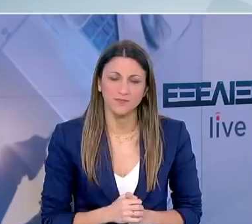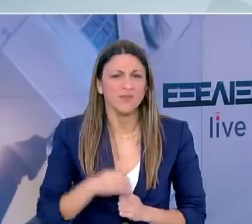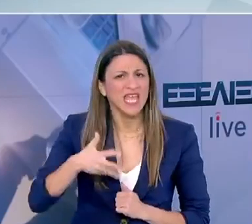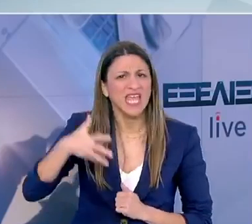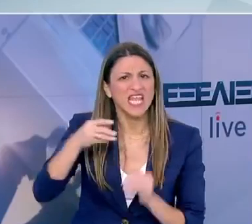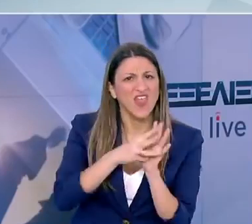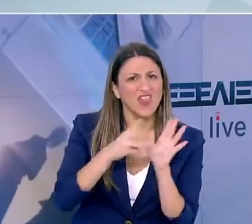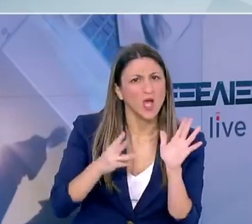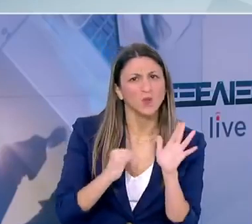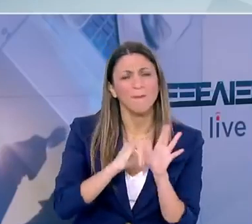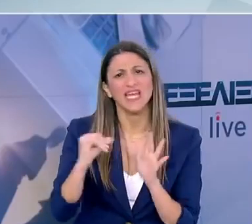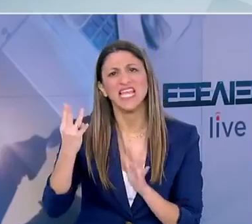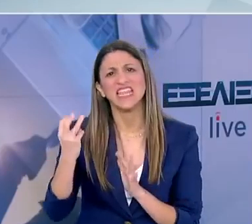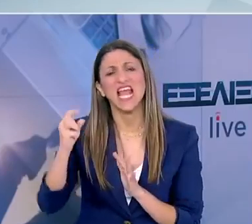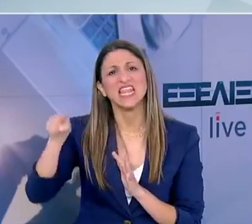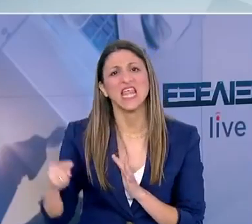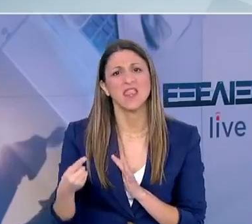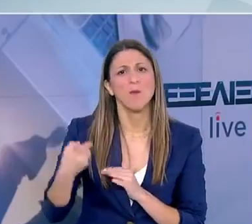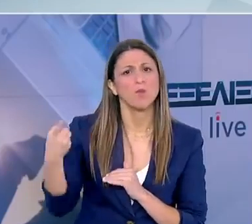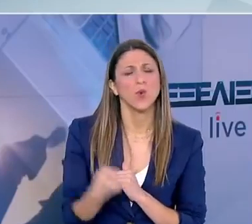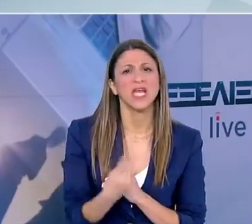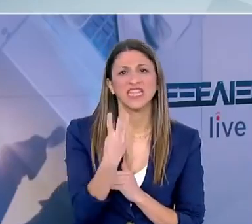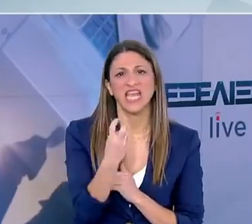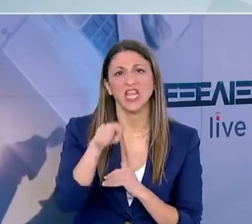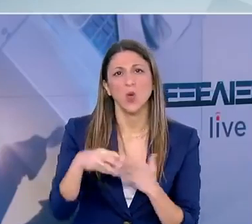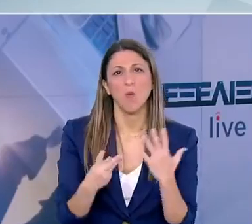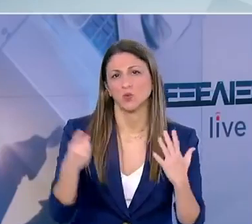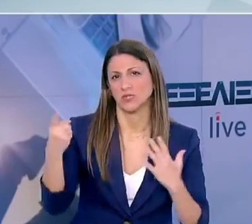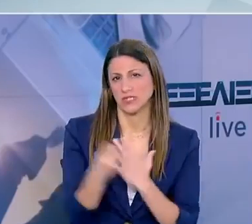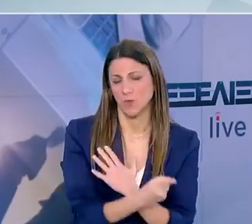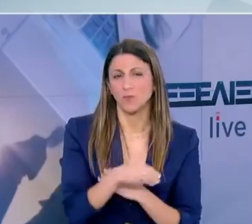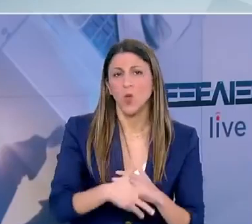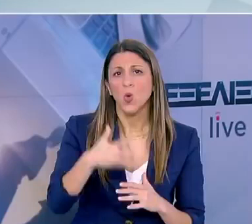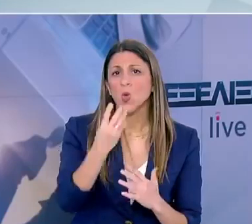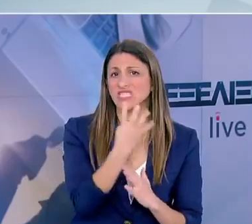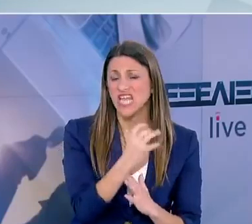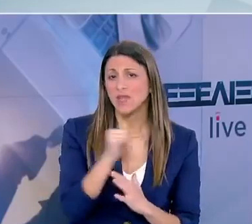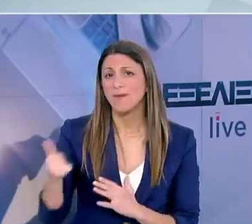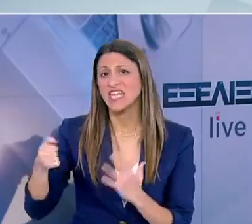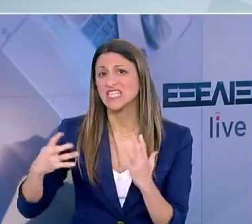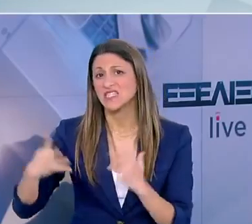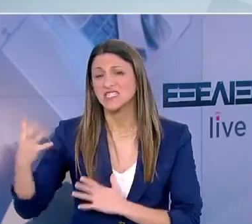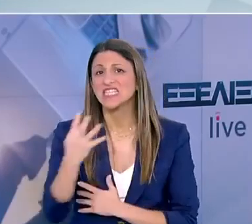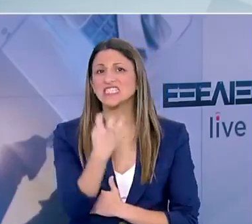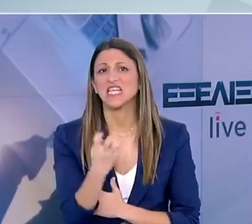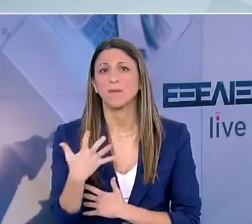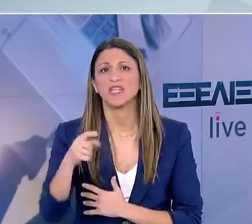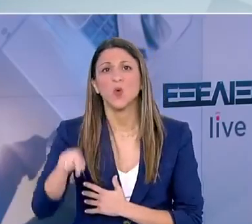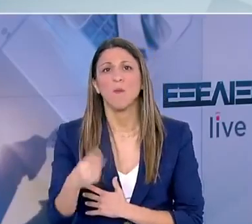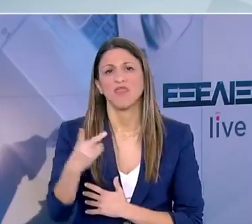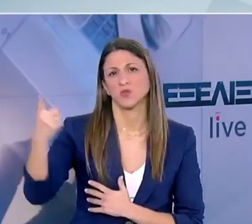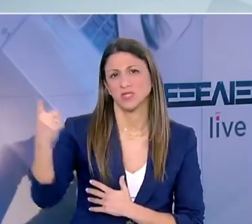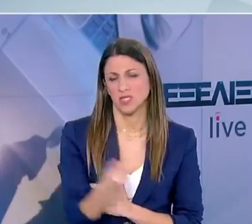Ηλικίες 18-39 ετών είναι το 30,8%, ηλικίες 40-64 ετών το